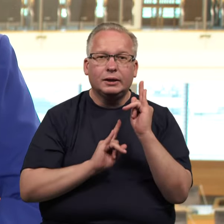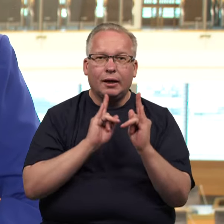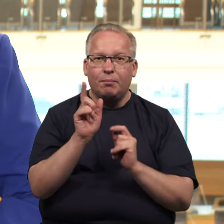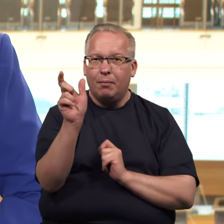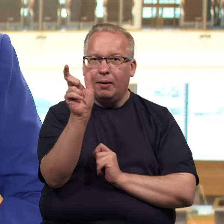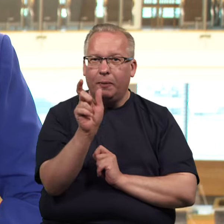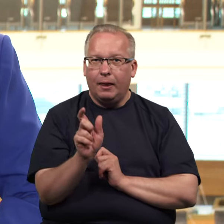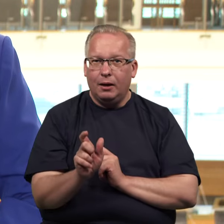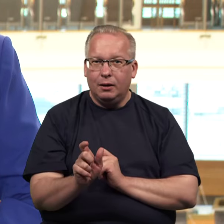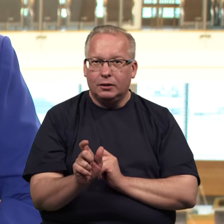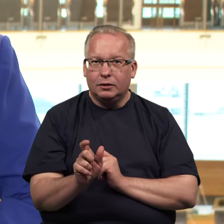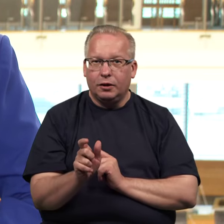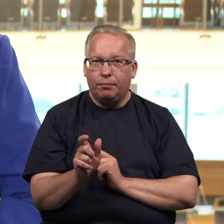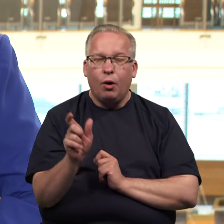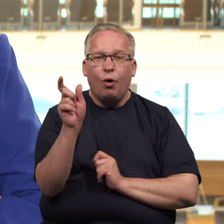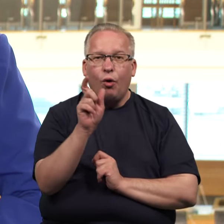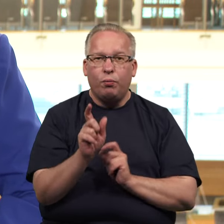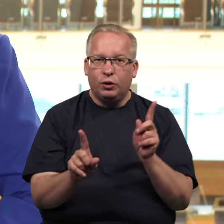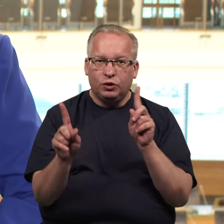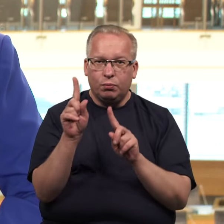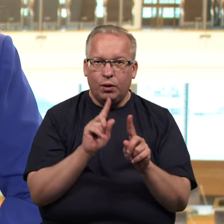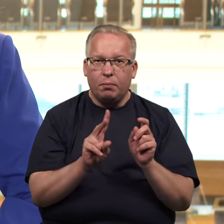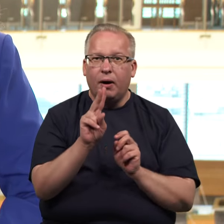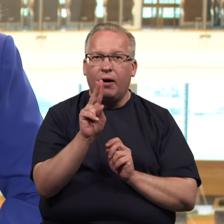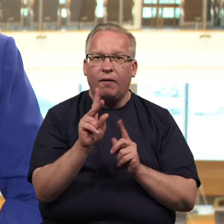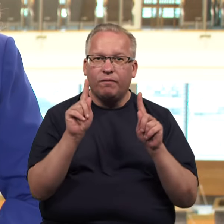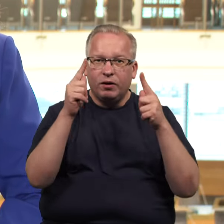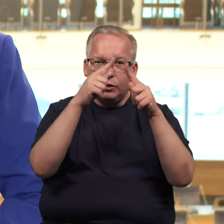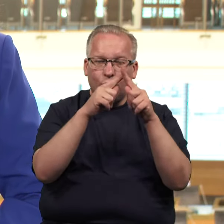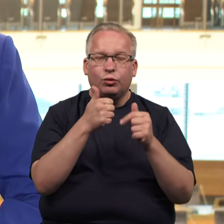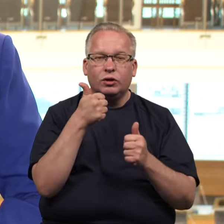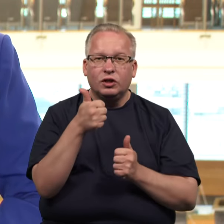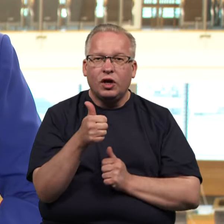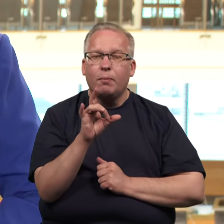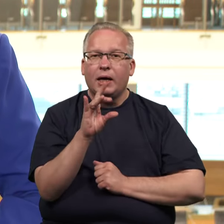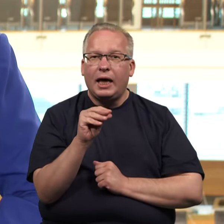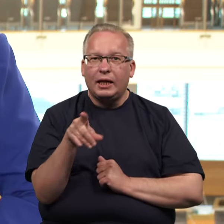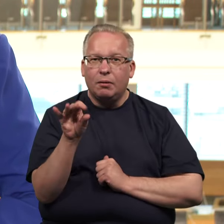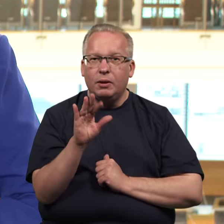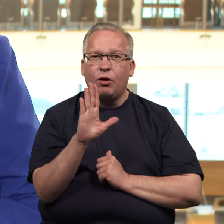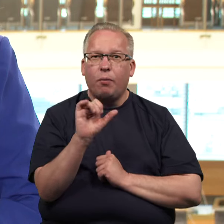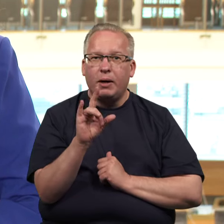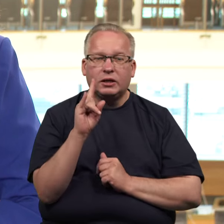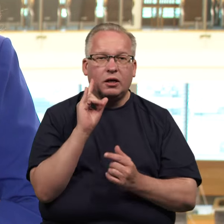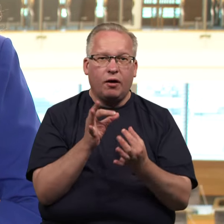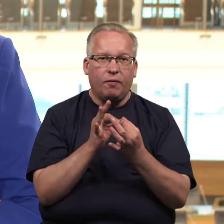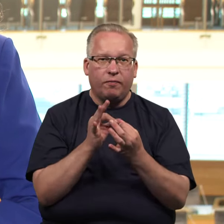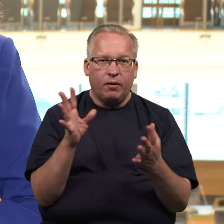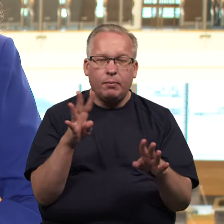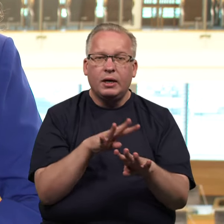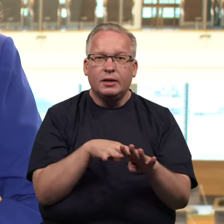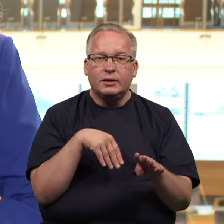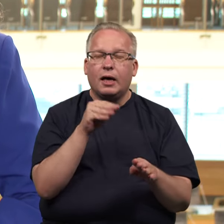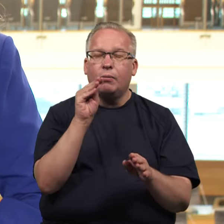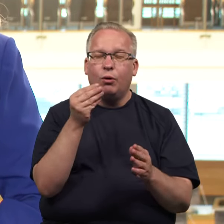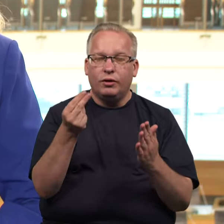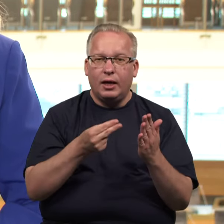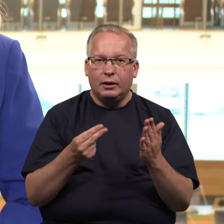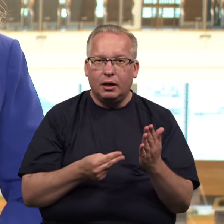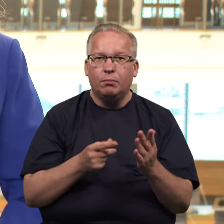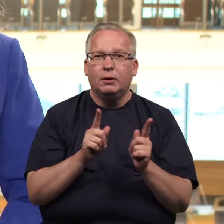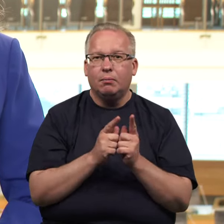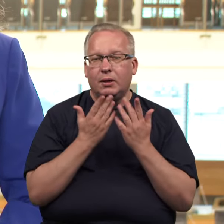eilėse. O pas mus sukurtus Vytautui Didžiajam, Gediminui, Jonui Basanavičiui, nepriklausomybės akto signatarams skaitė ir